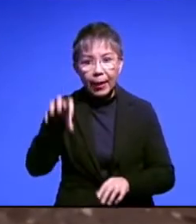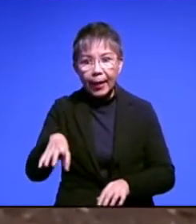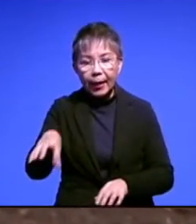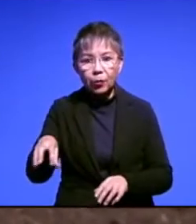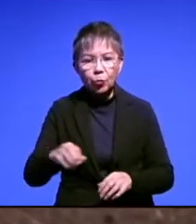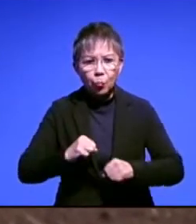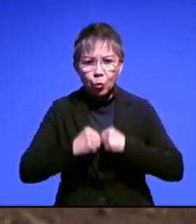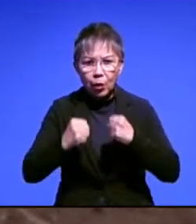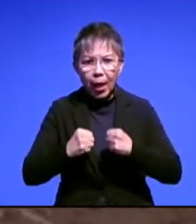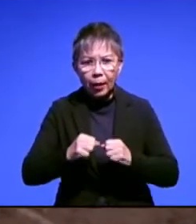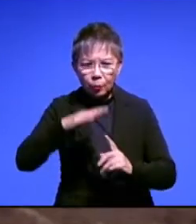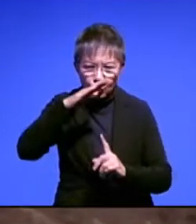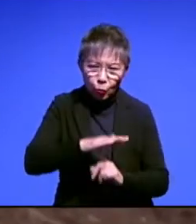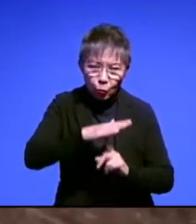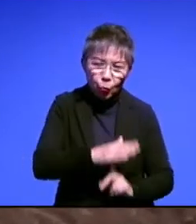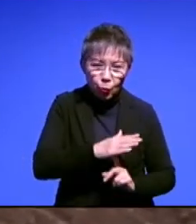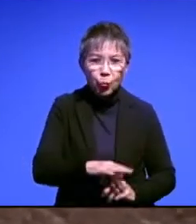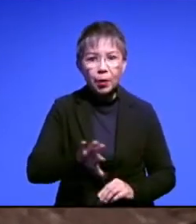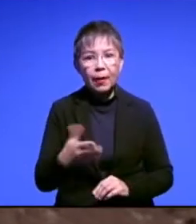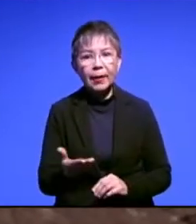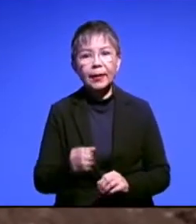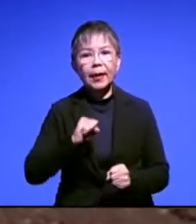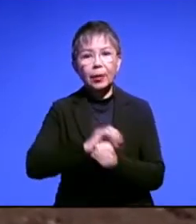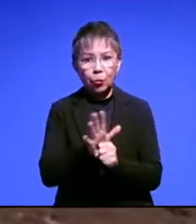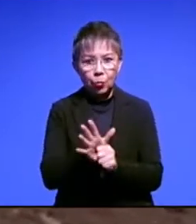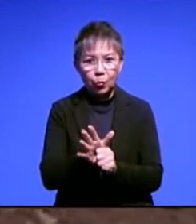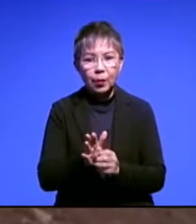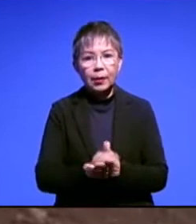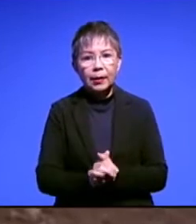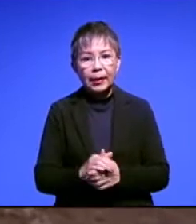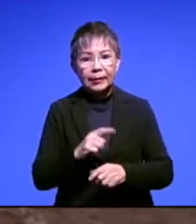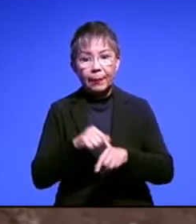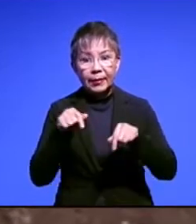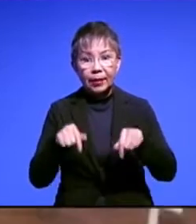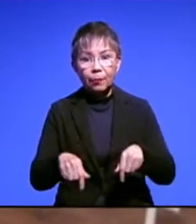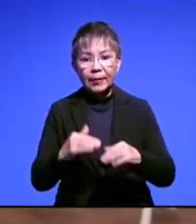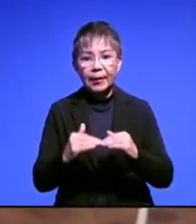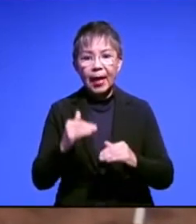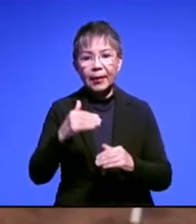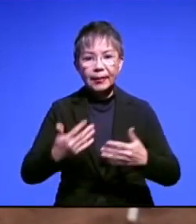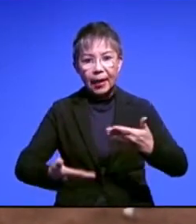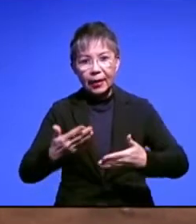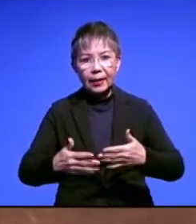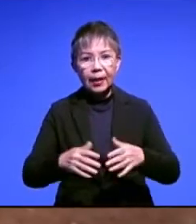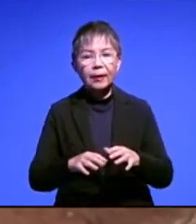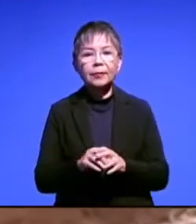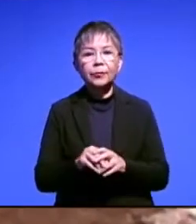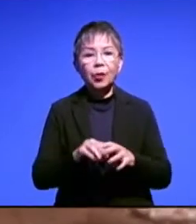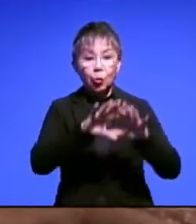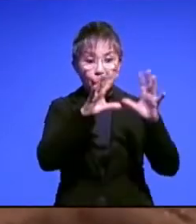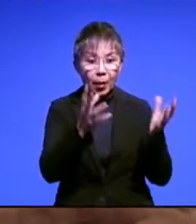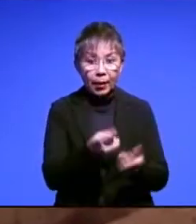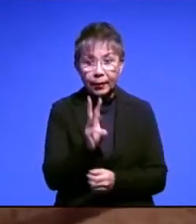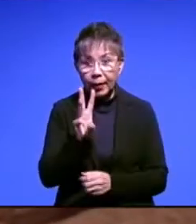untuk terus berupaya menurunkan angka kematian pasien coffee 19 yang hingga kini masih di atas rata-rata global yaitu